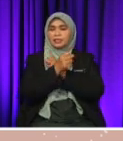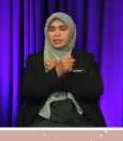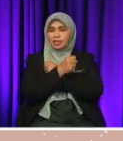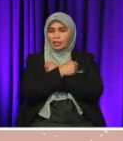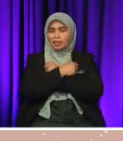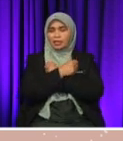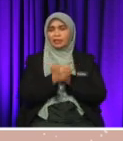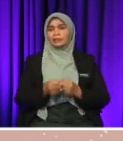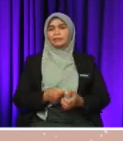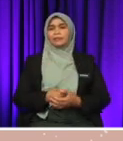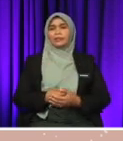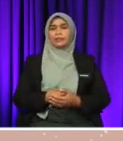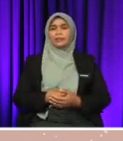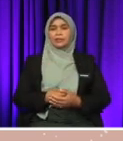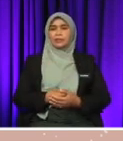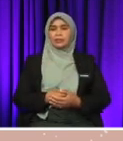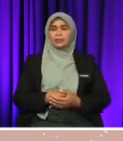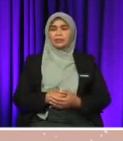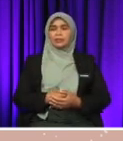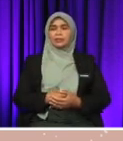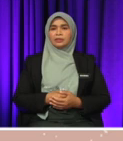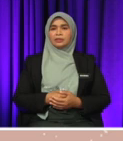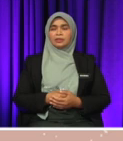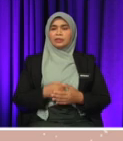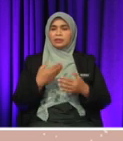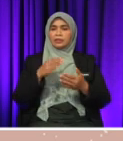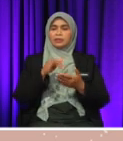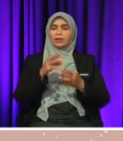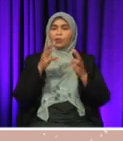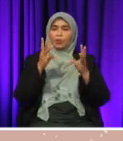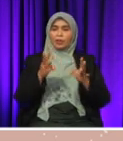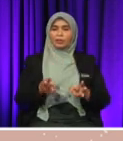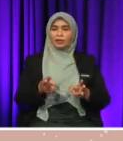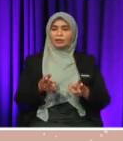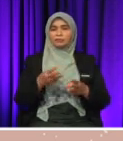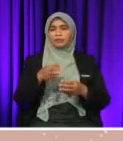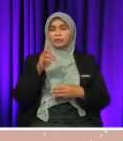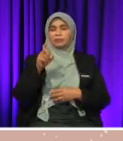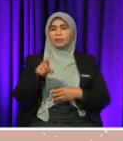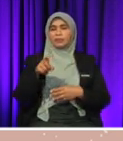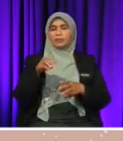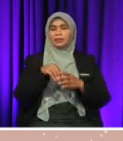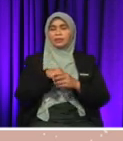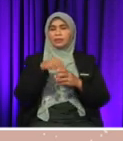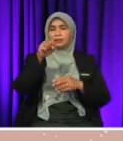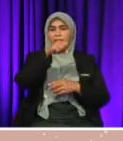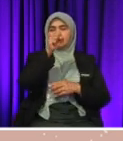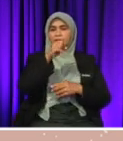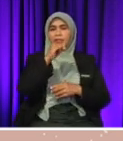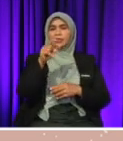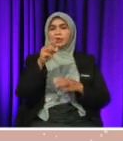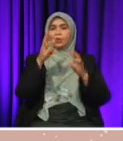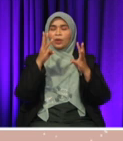sayang untuk adalah dia punya kata kuncinya di situ kemudian watak sudah pasti dalam soal yang dimintaan anak